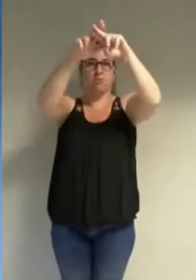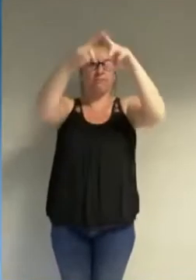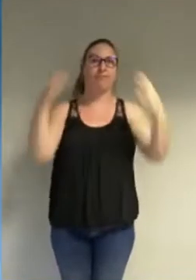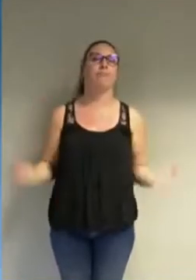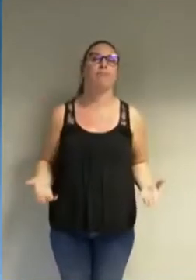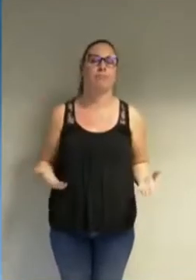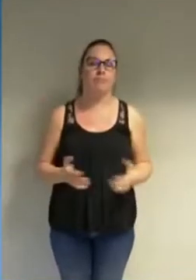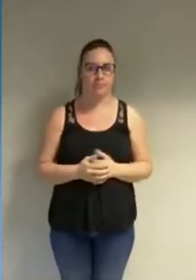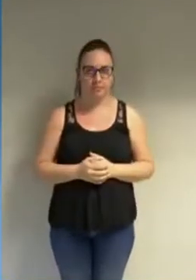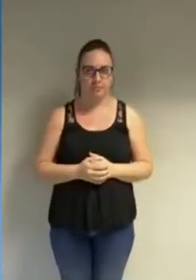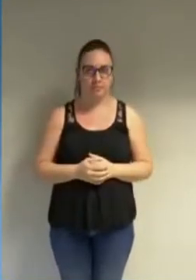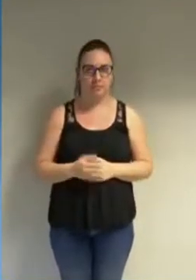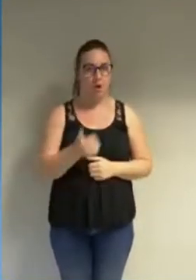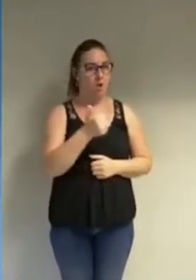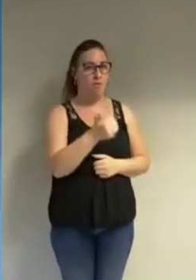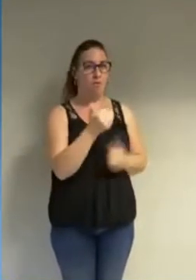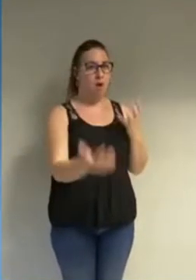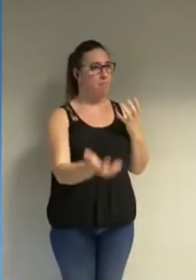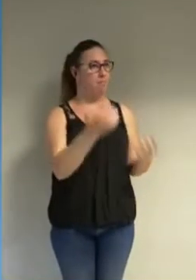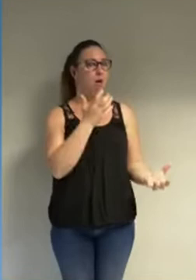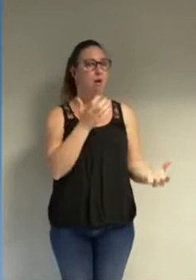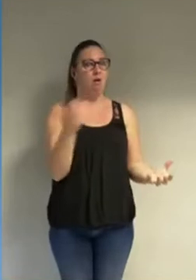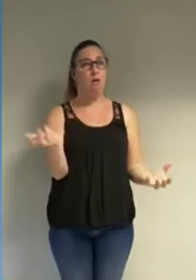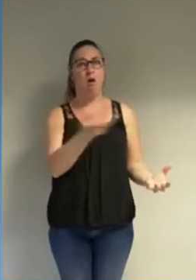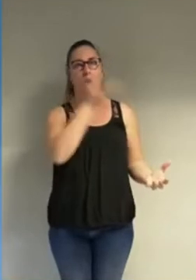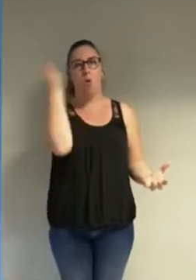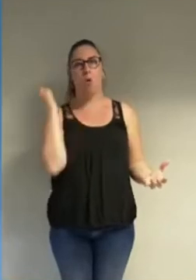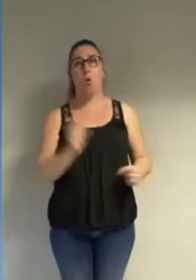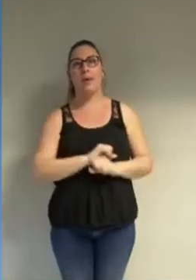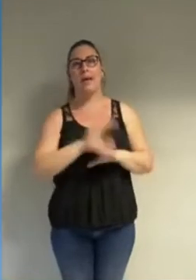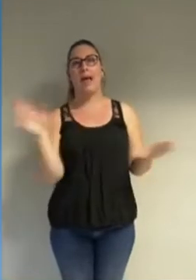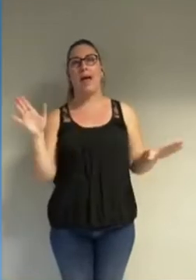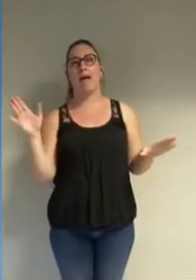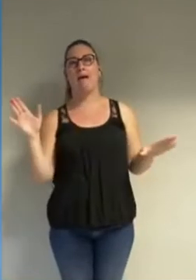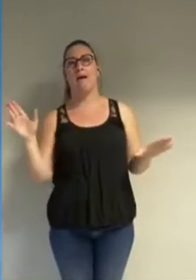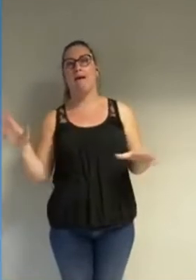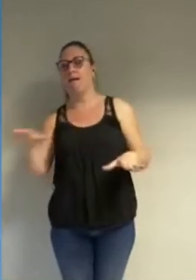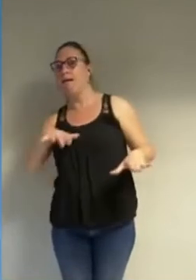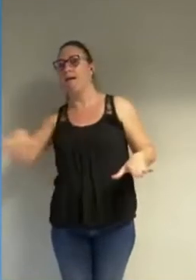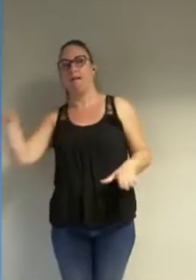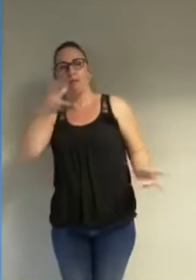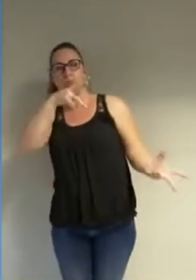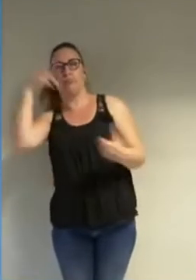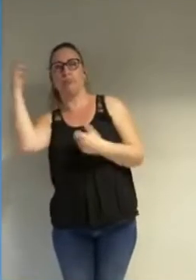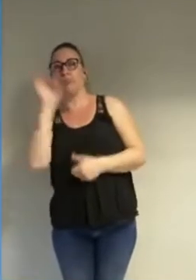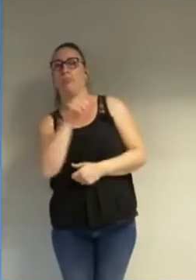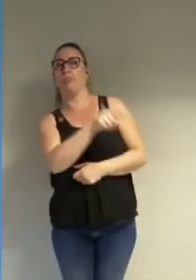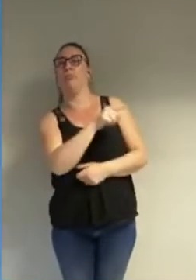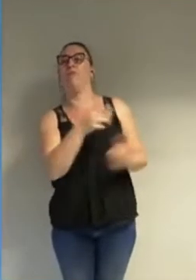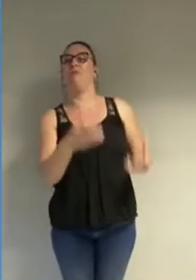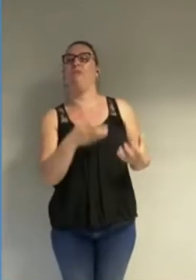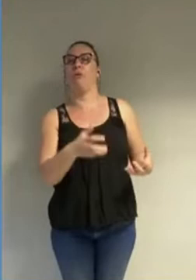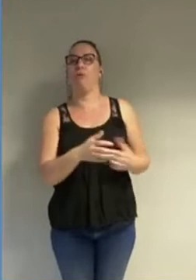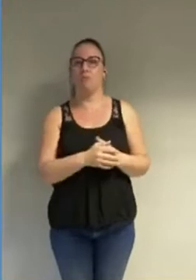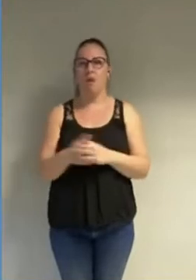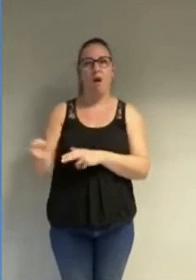signe avait été déjà bien compris par Al Jazeera. Il était sans équivoque. Vous étiez en effet contre